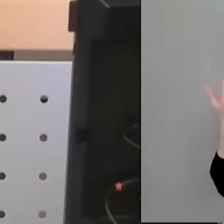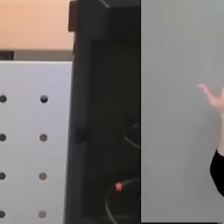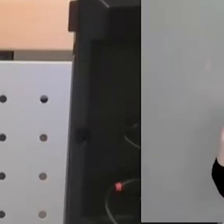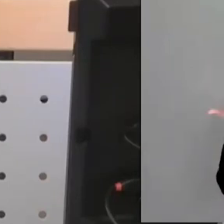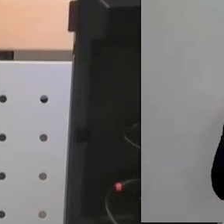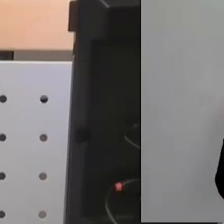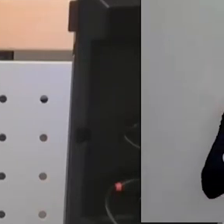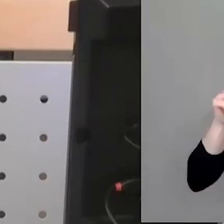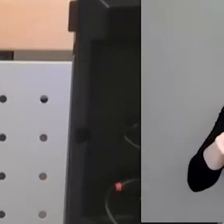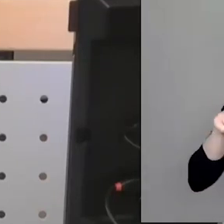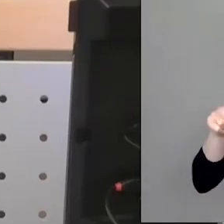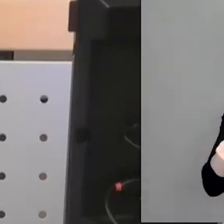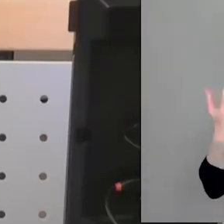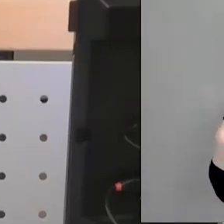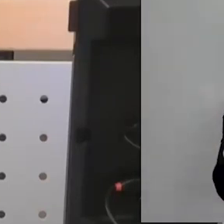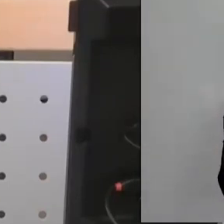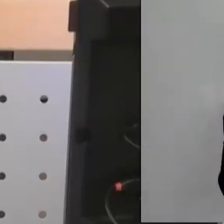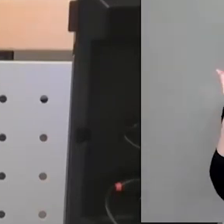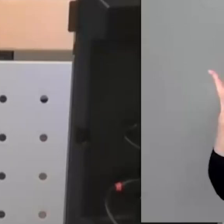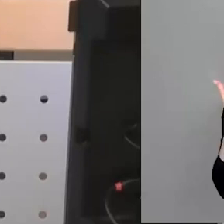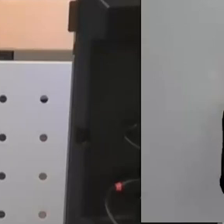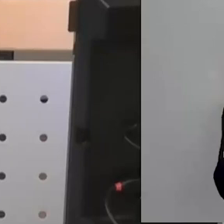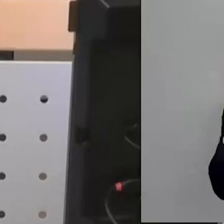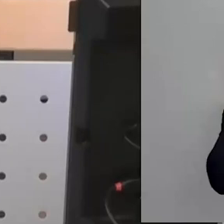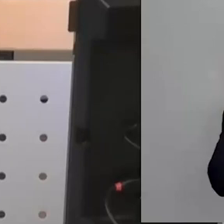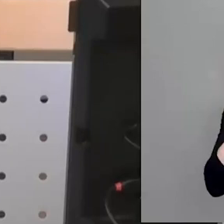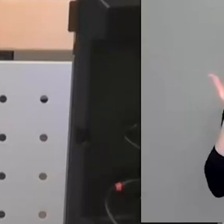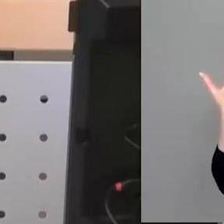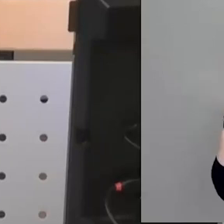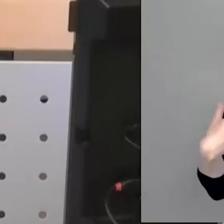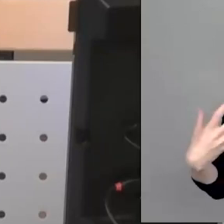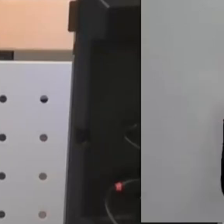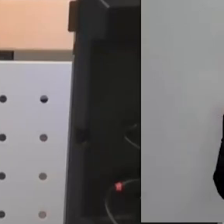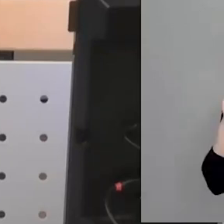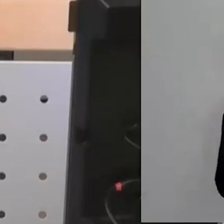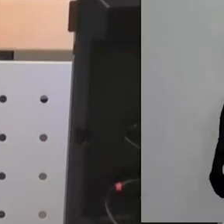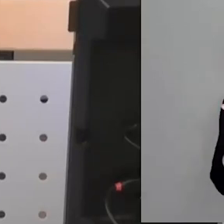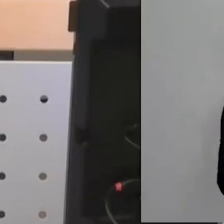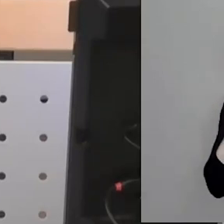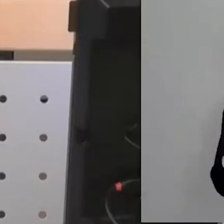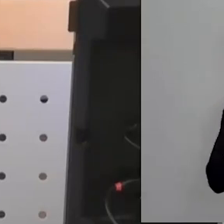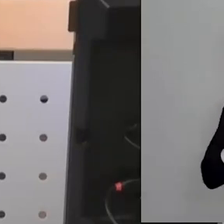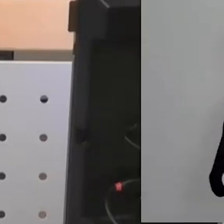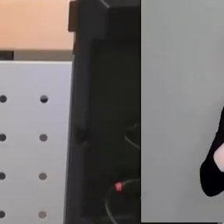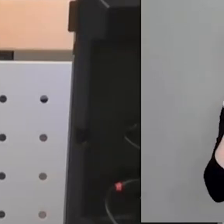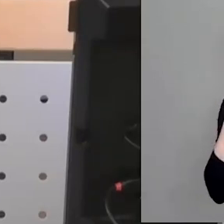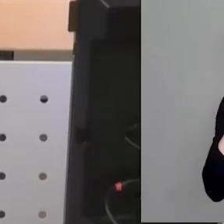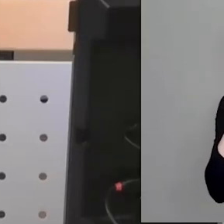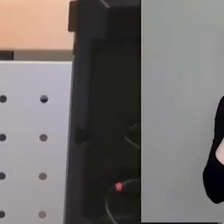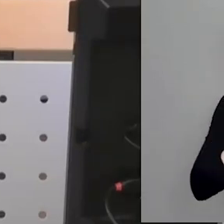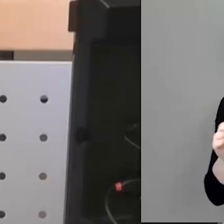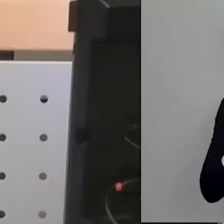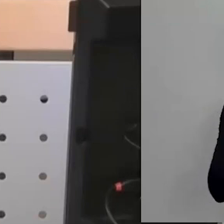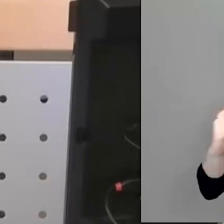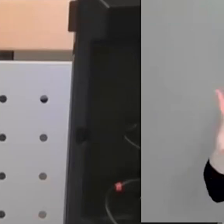2018, am 28. Juni gefasst, weitergeführt wird und dass das Schulbibliothekenprogramm weitergeht.